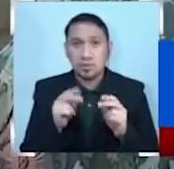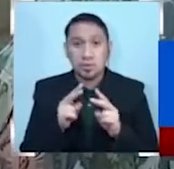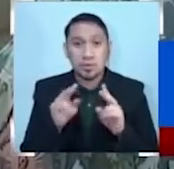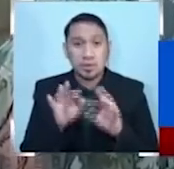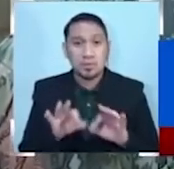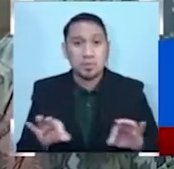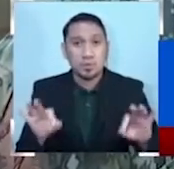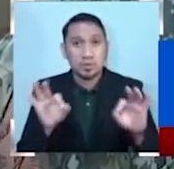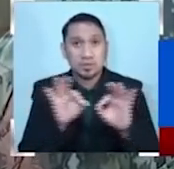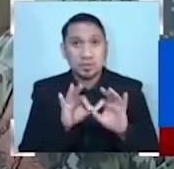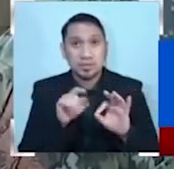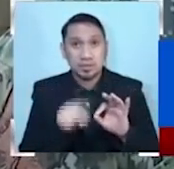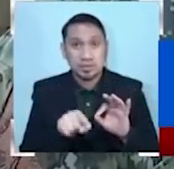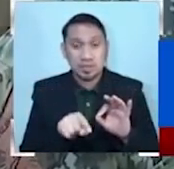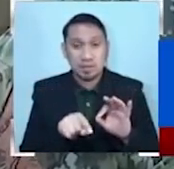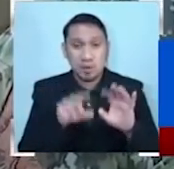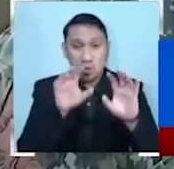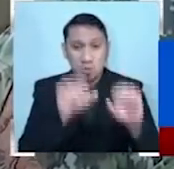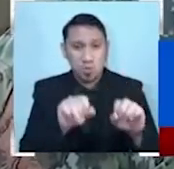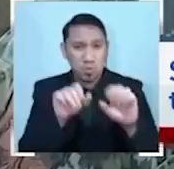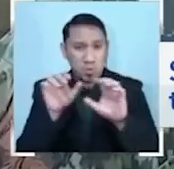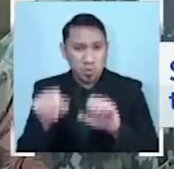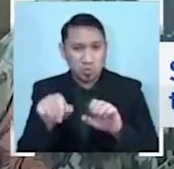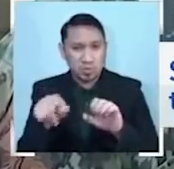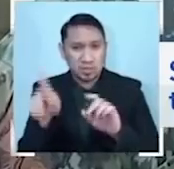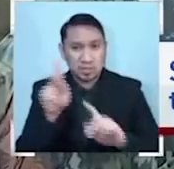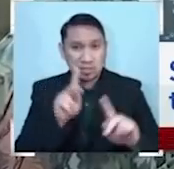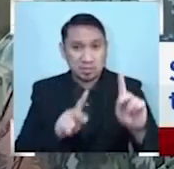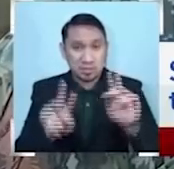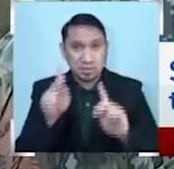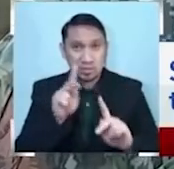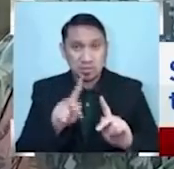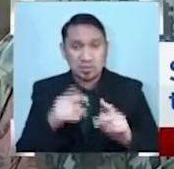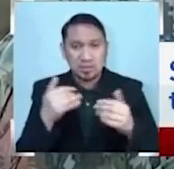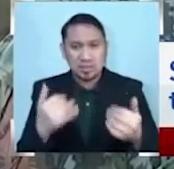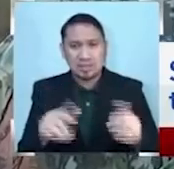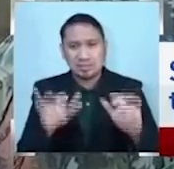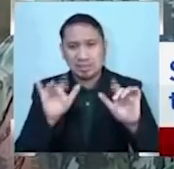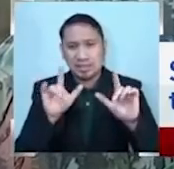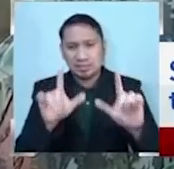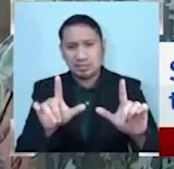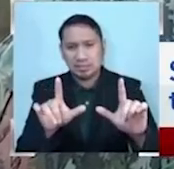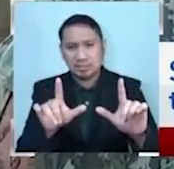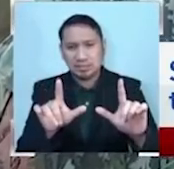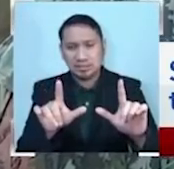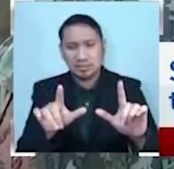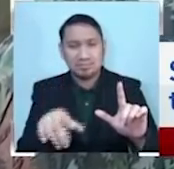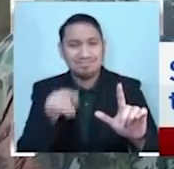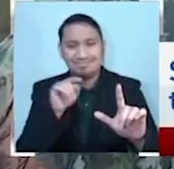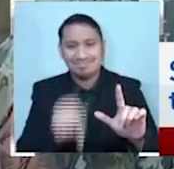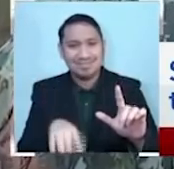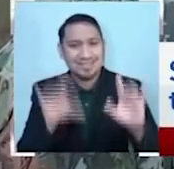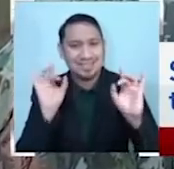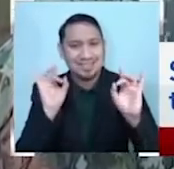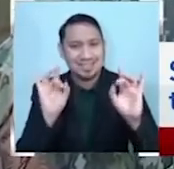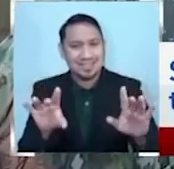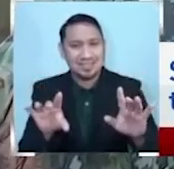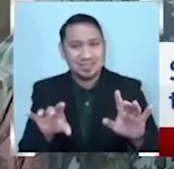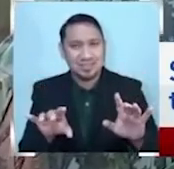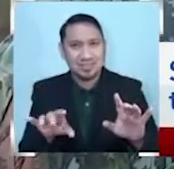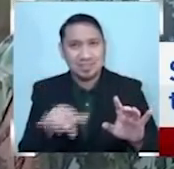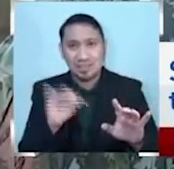itong mga taong to. Kasi itong mga tao na to na mga wanted sa batas ay talagang masasabi natin na mga dangerous pa rin ito kung nandyan lang sila